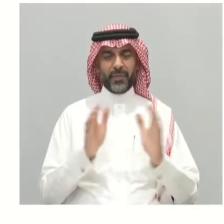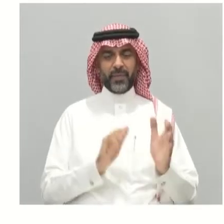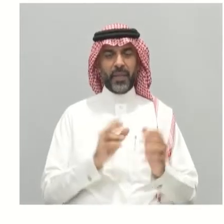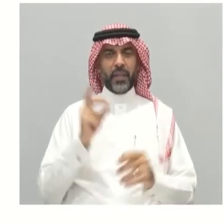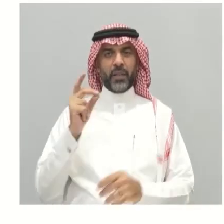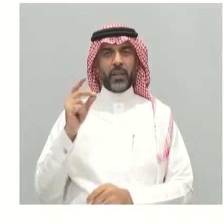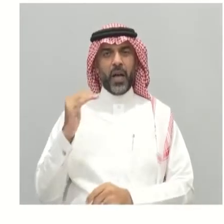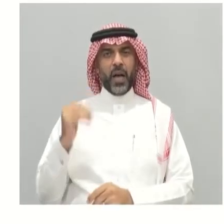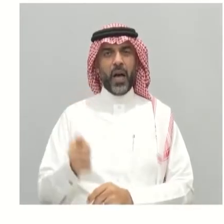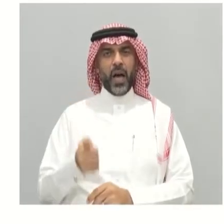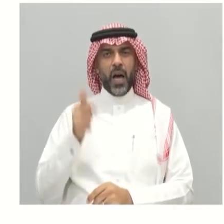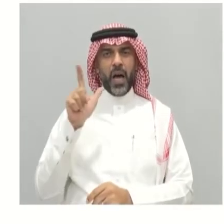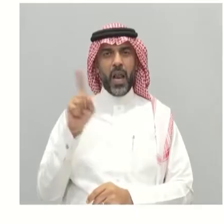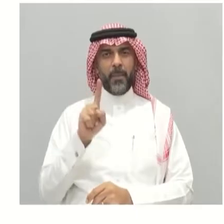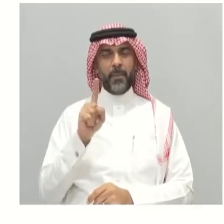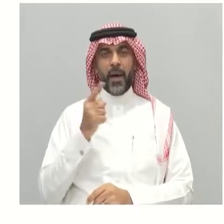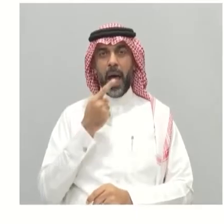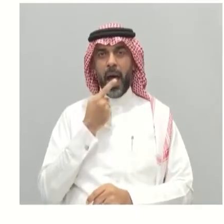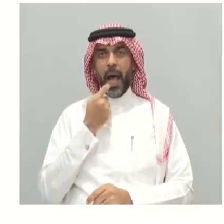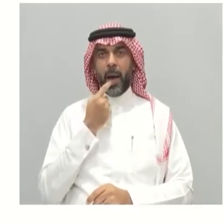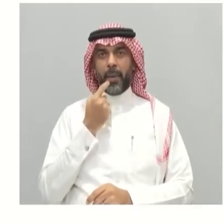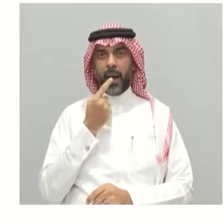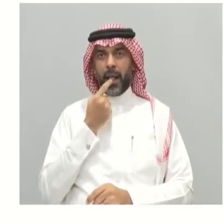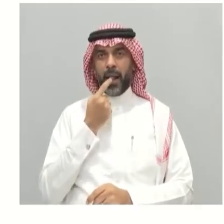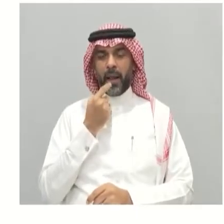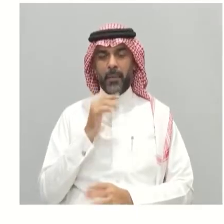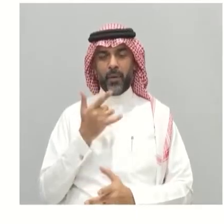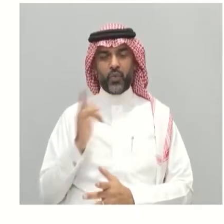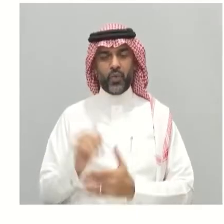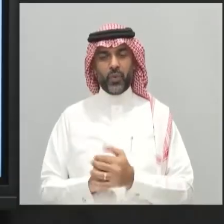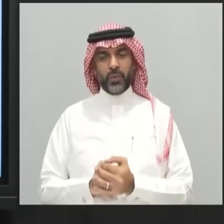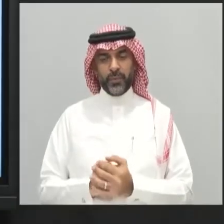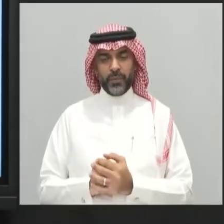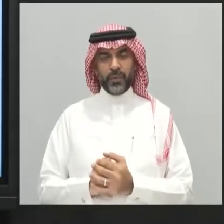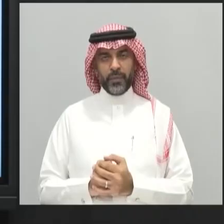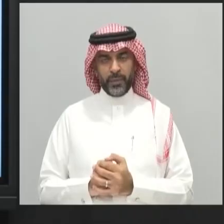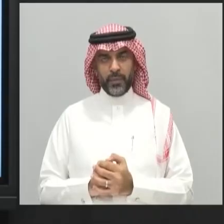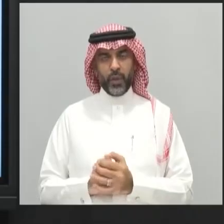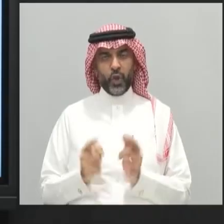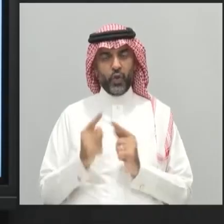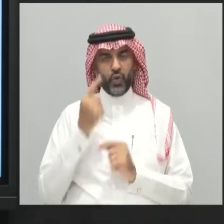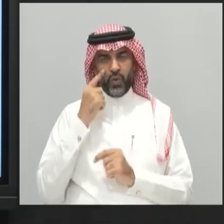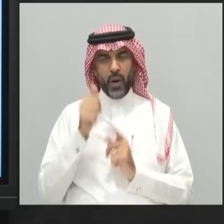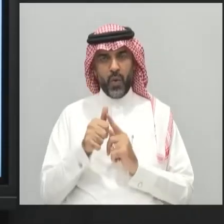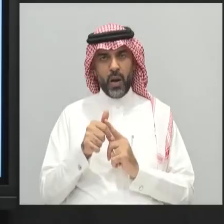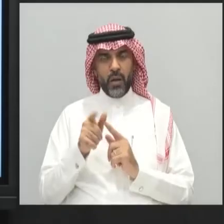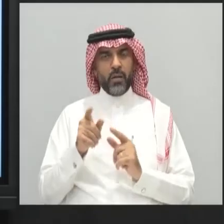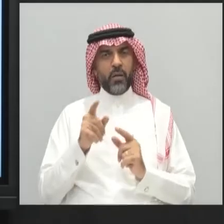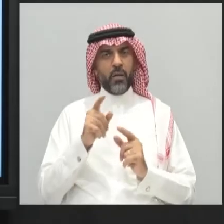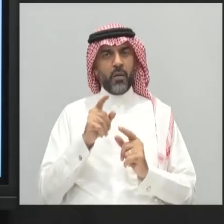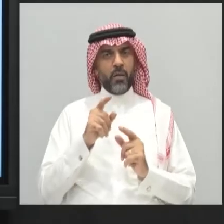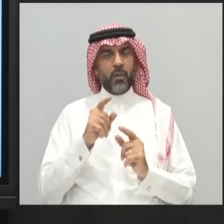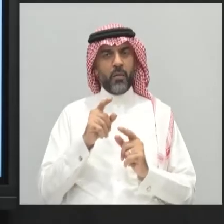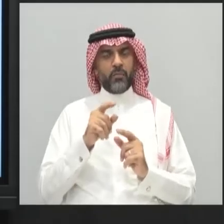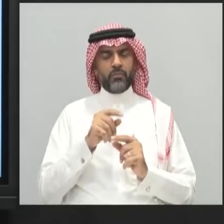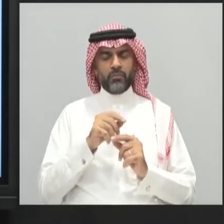الطحالب الحمراء ما هي خصائص هذا النوع من الطحالب الطحالب الحمراء نجد انا اول